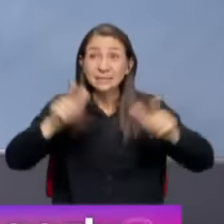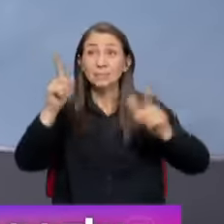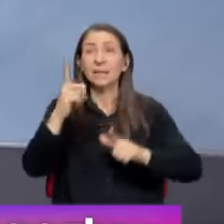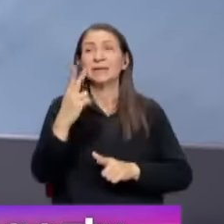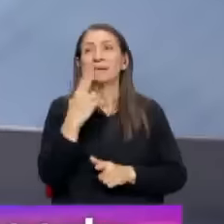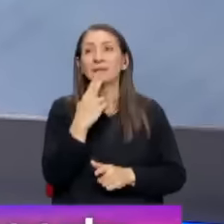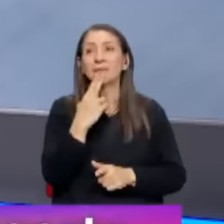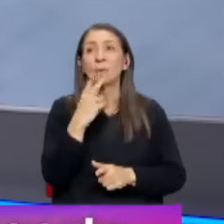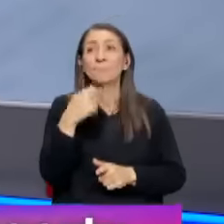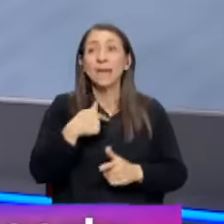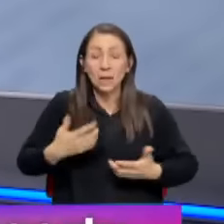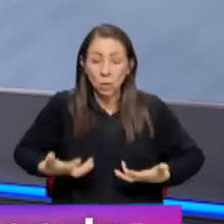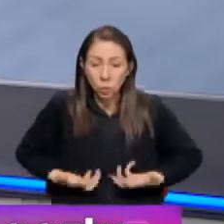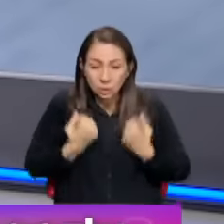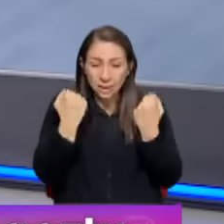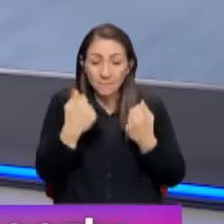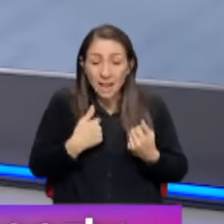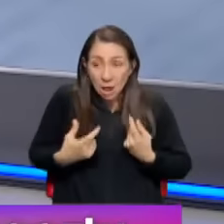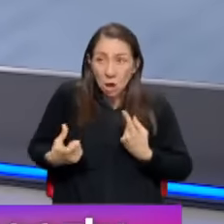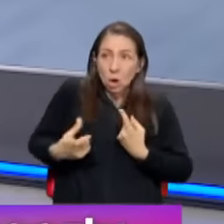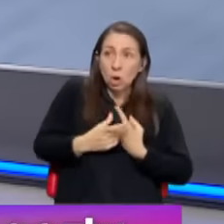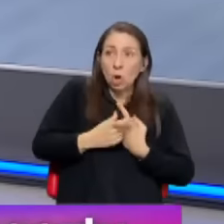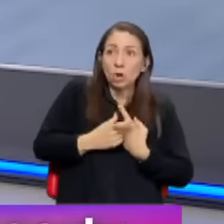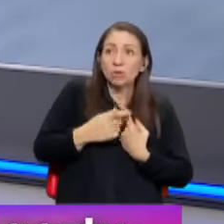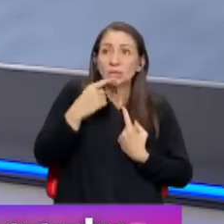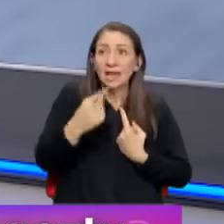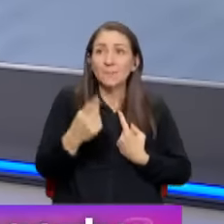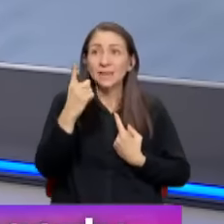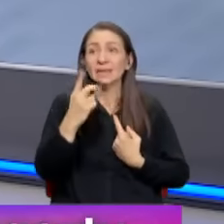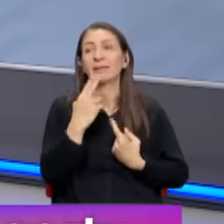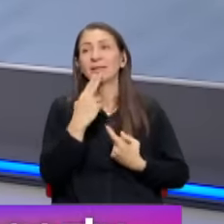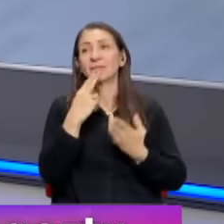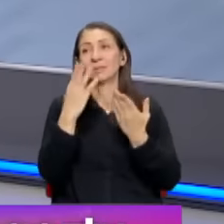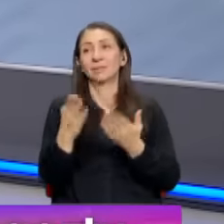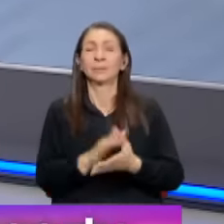kadın. Beni kurtarın, beni koruyun diyen bir kadın.